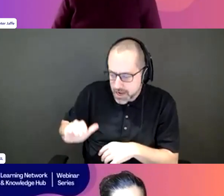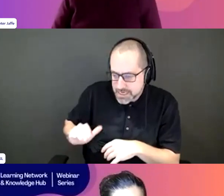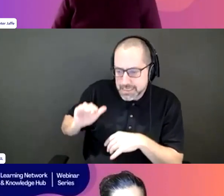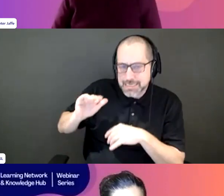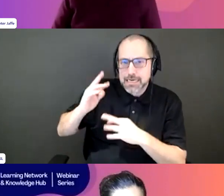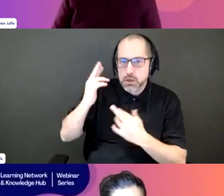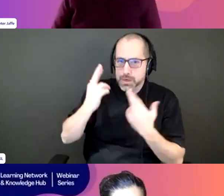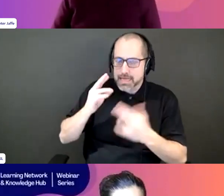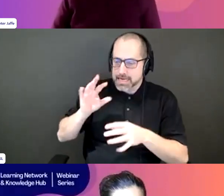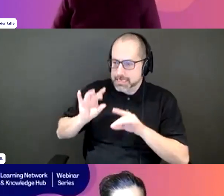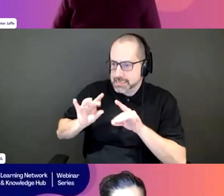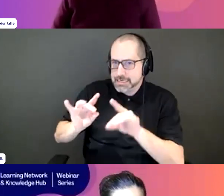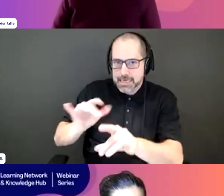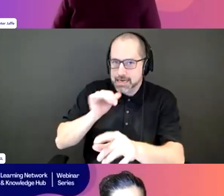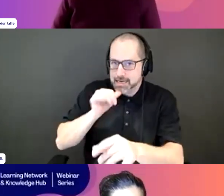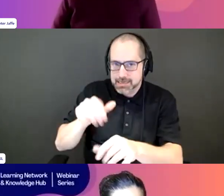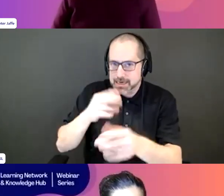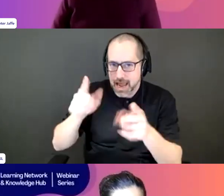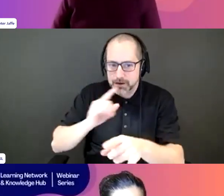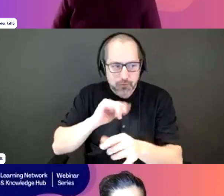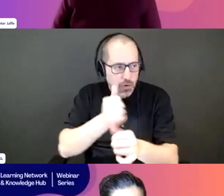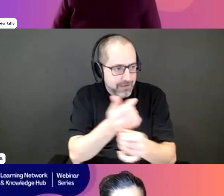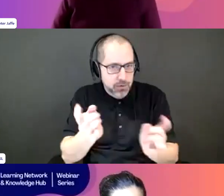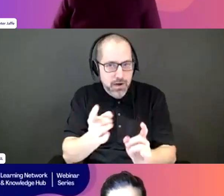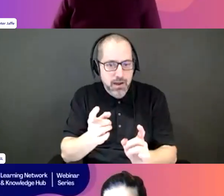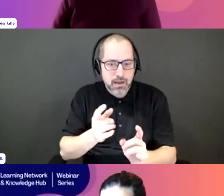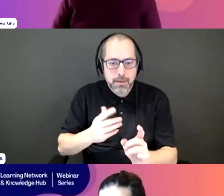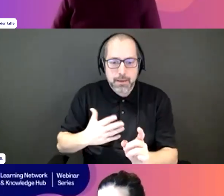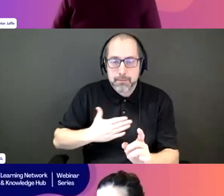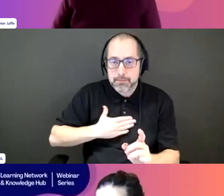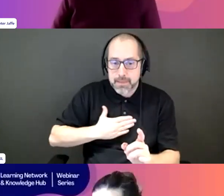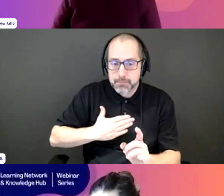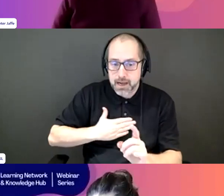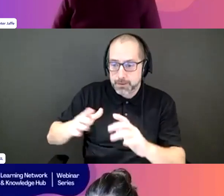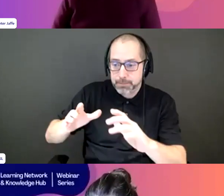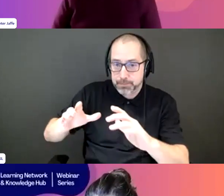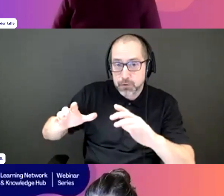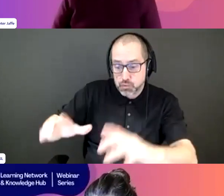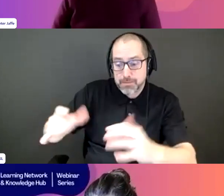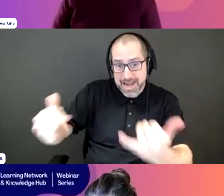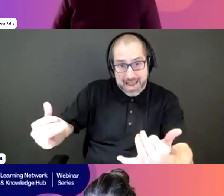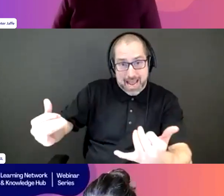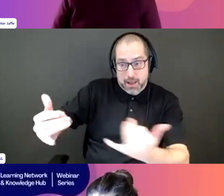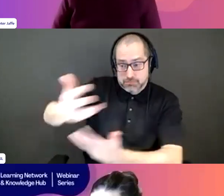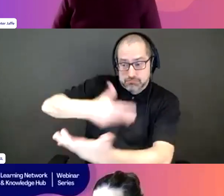normal et ça peut se produire pour plusieurs personnes m'ont donc privé